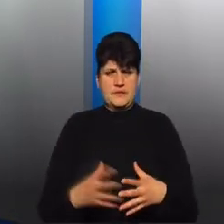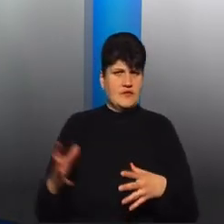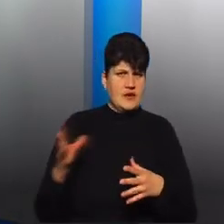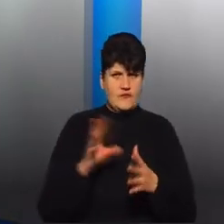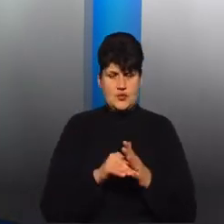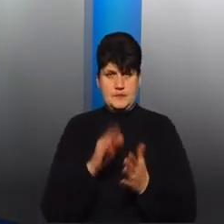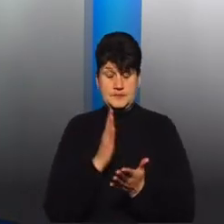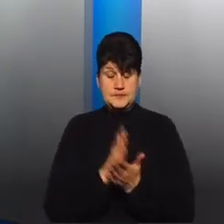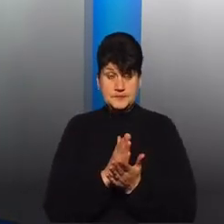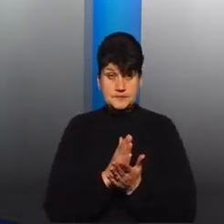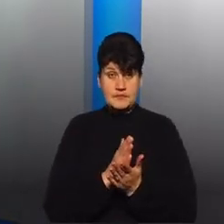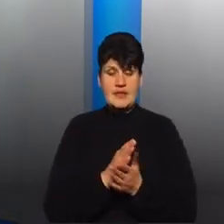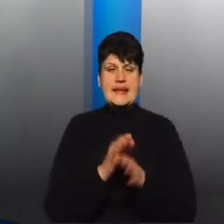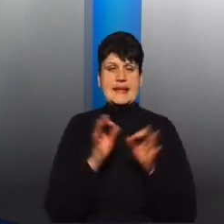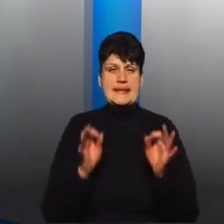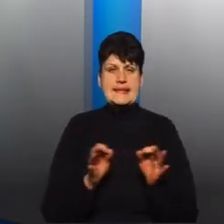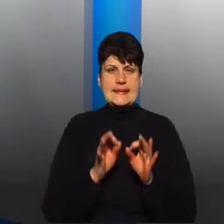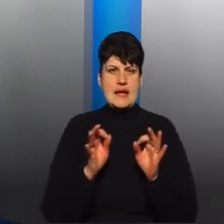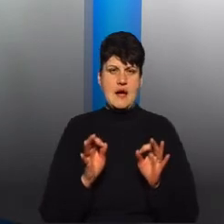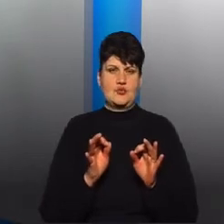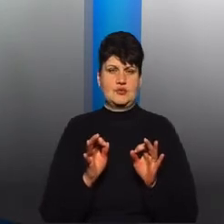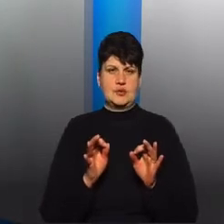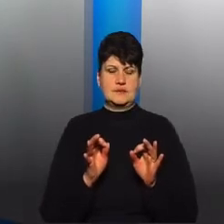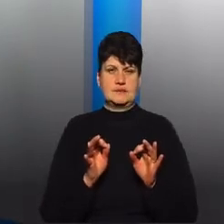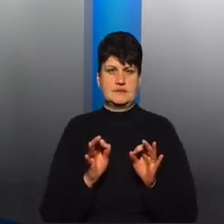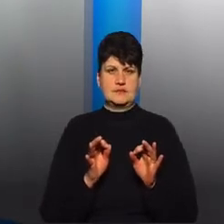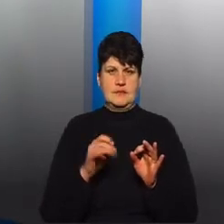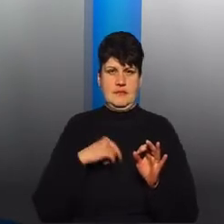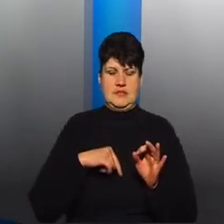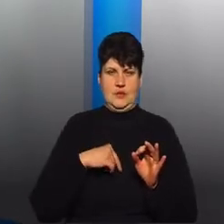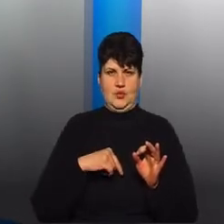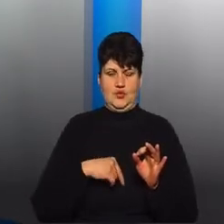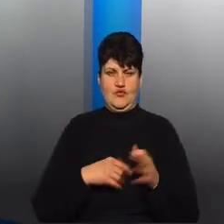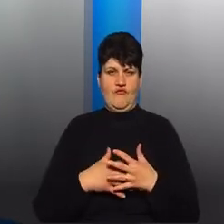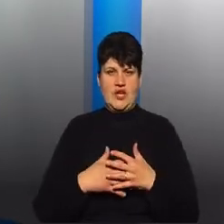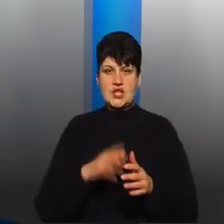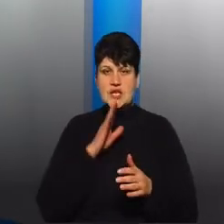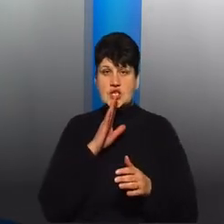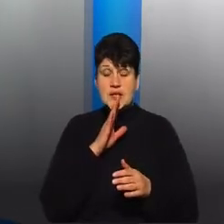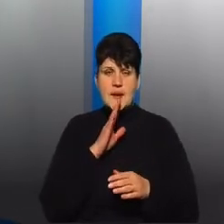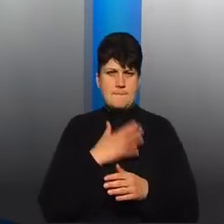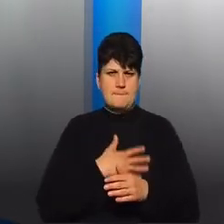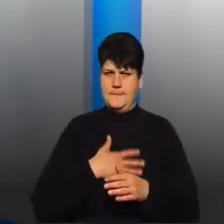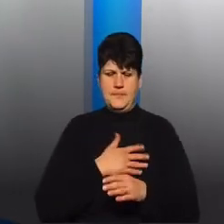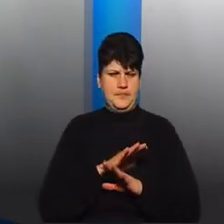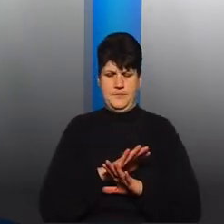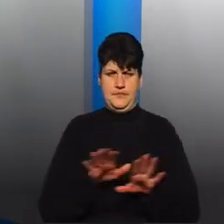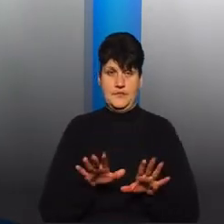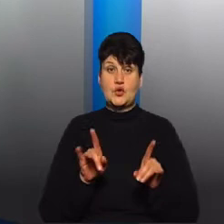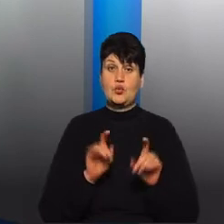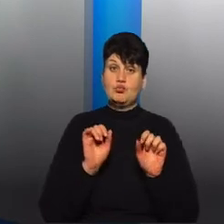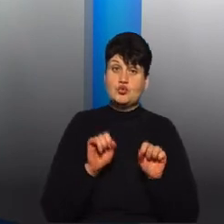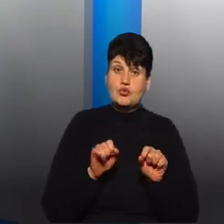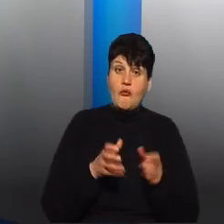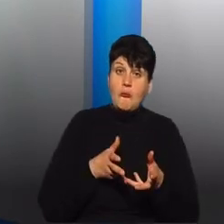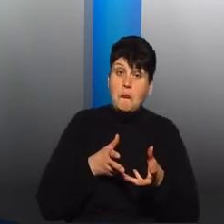вже ніякої, по крайній мірі, психологічно вагітна не буде переживати, що могло щось плин піти не так, як би